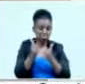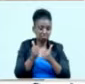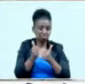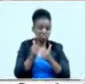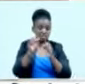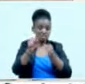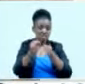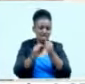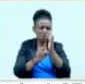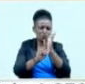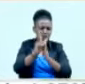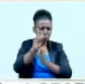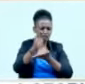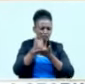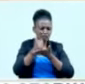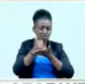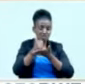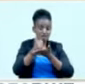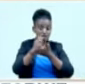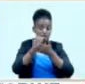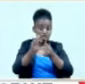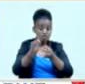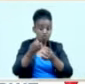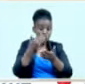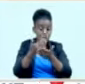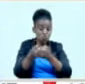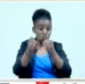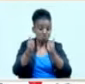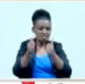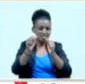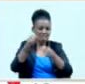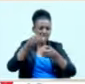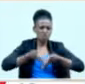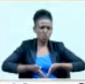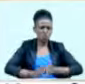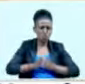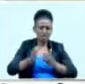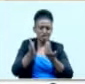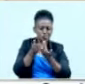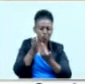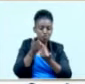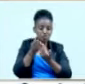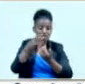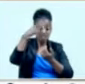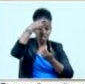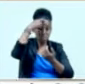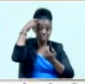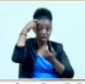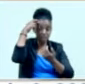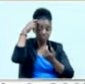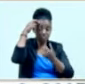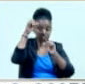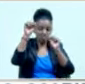kandi bikabafasha no kwiteza imbere. Kuba umuntu aboneza urubyaro ni byiza kubera ko bituma umuntu abyara babasha kurera. Impamvu ni uko ngira